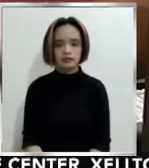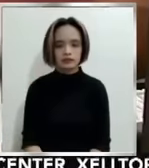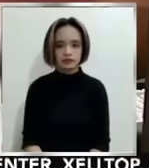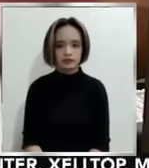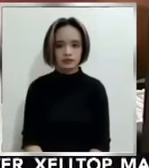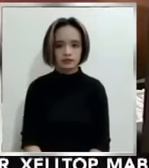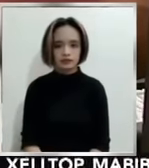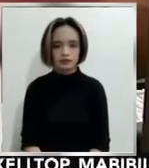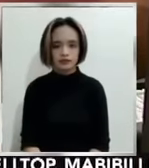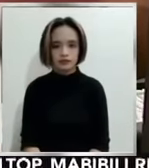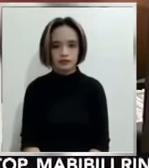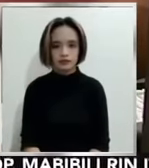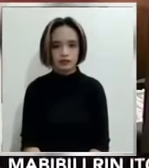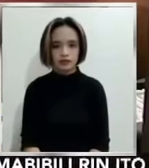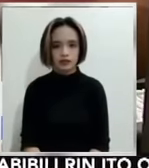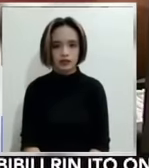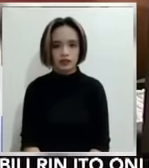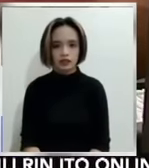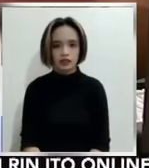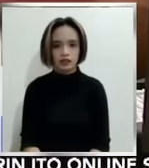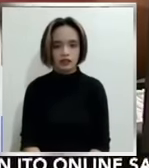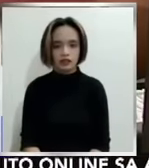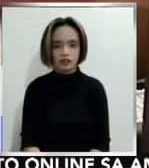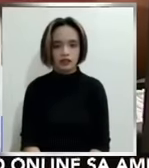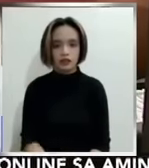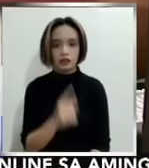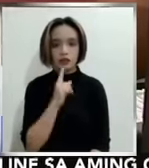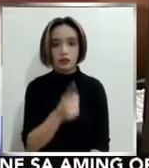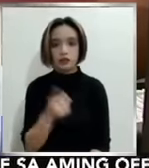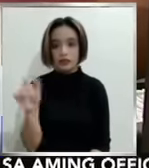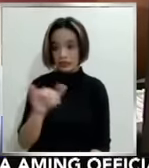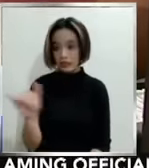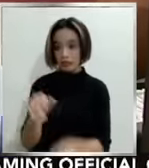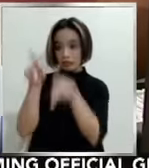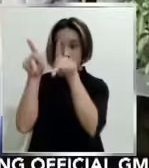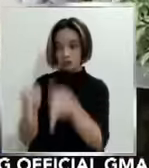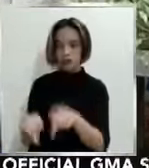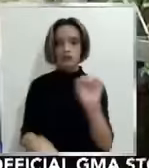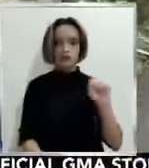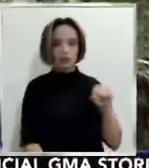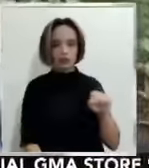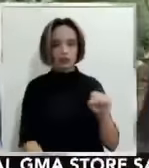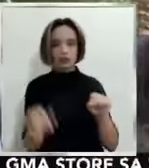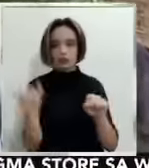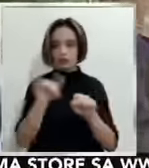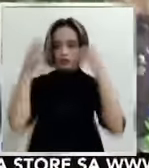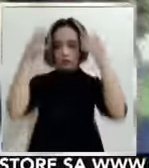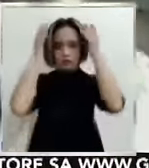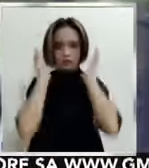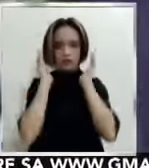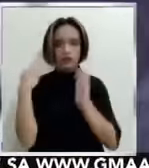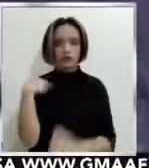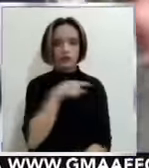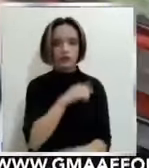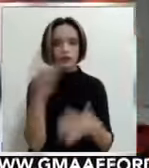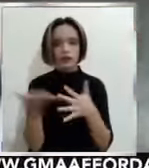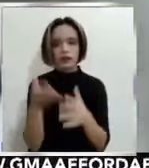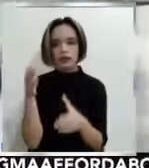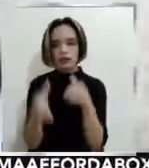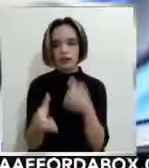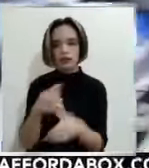Mm-hmm. Buwaba ba ng motor po sa hablotin niya agaw? Same person. Same person. Pati helmet. We will file a case of 3 counts